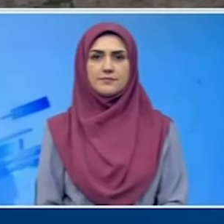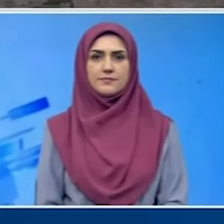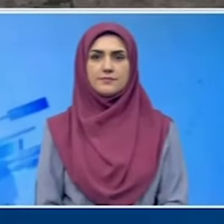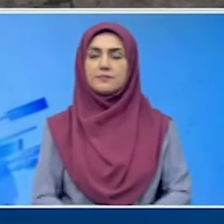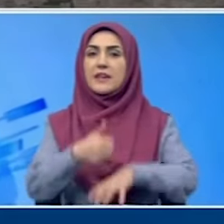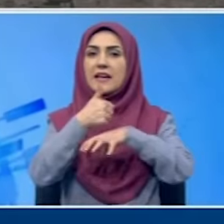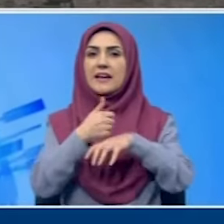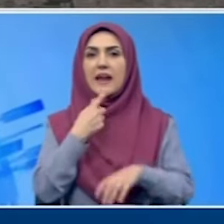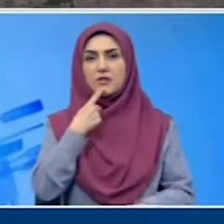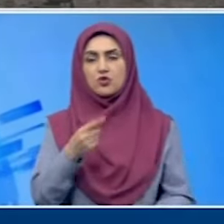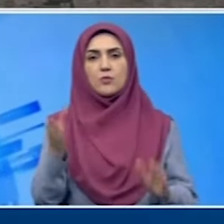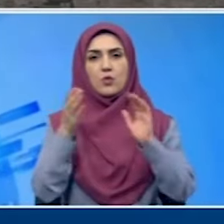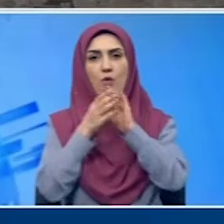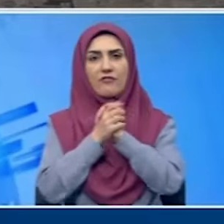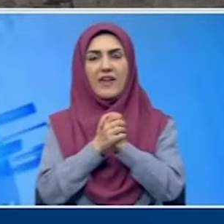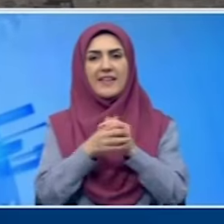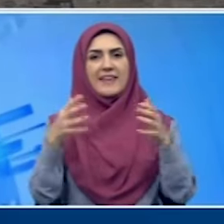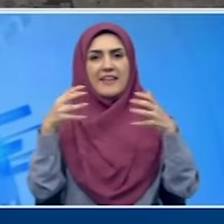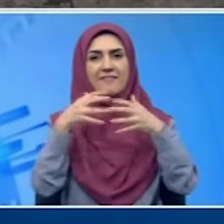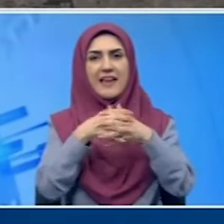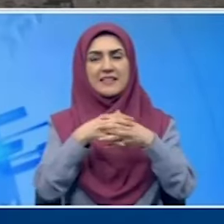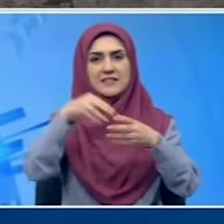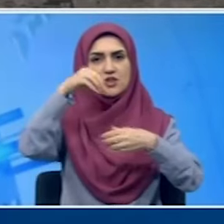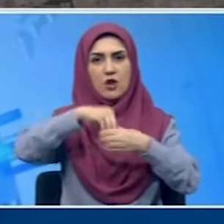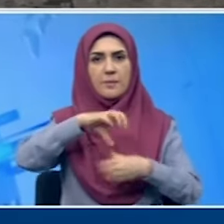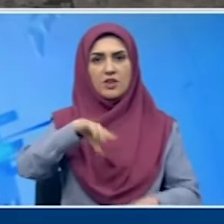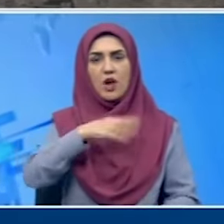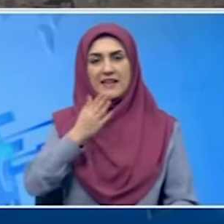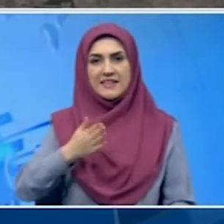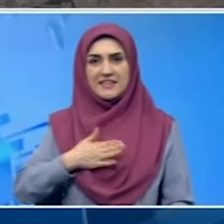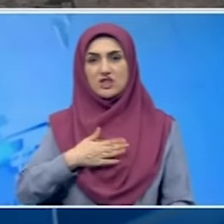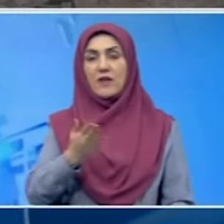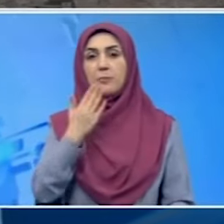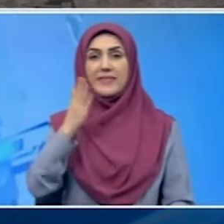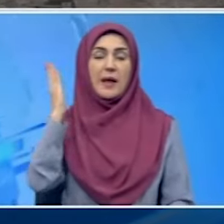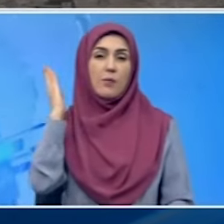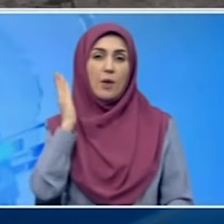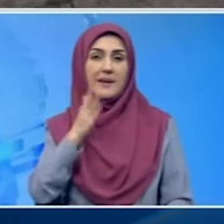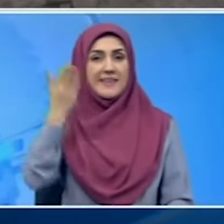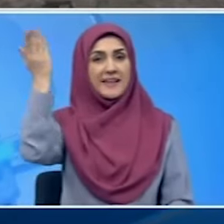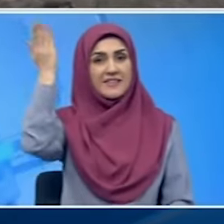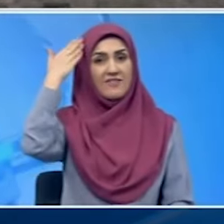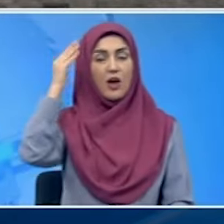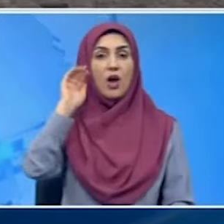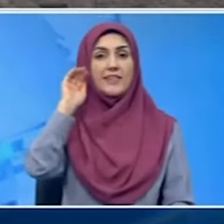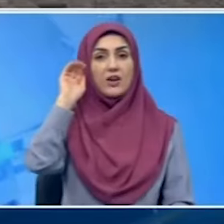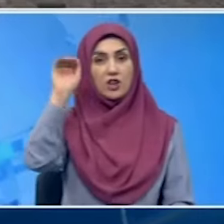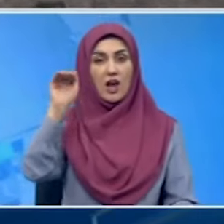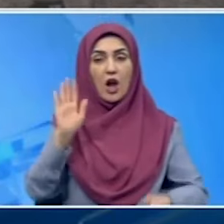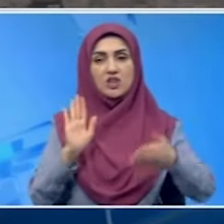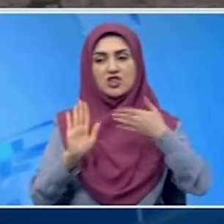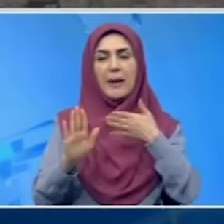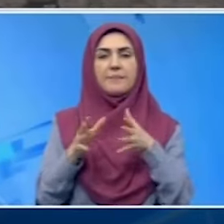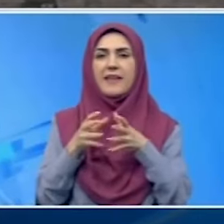دارد. آقای پزشکیان در دیدار جمعی از نمایندگان مجلس و اعضای جبهه پایداری وحدت و انسجام را ضرورت